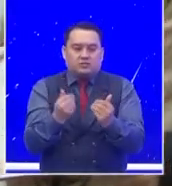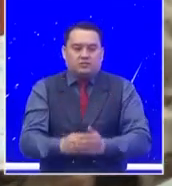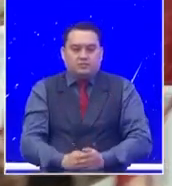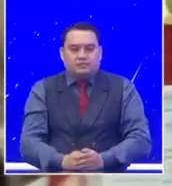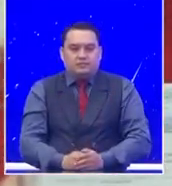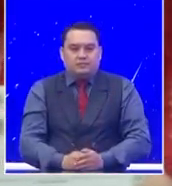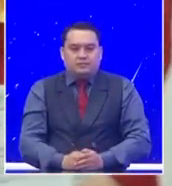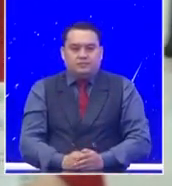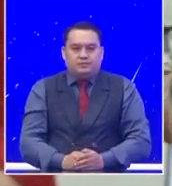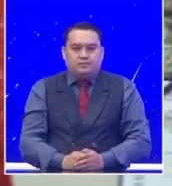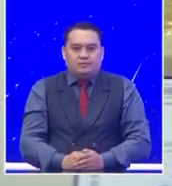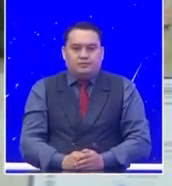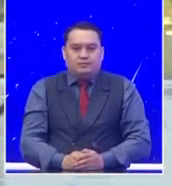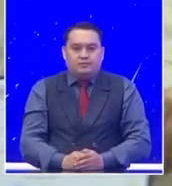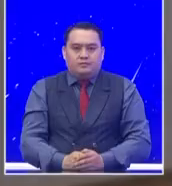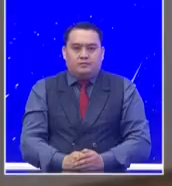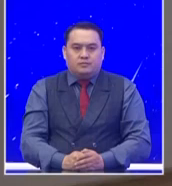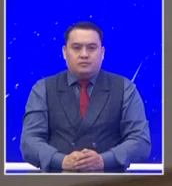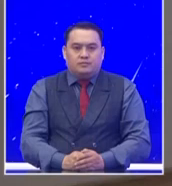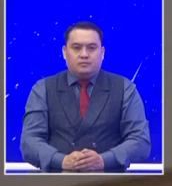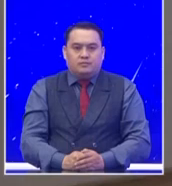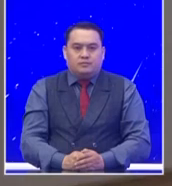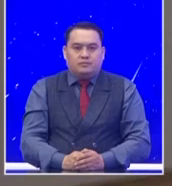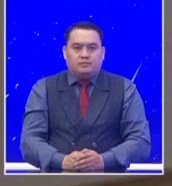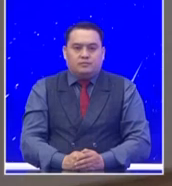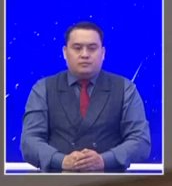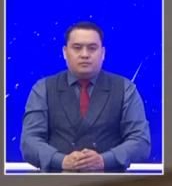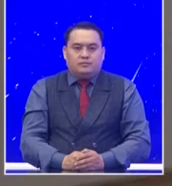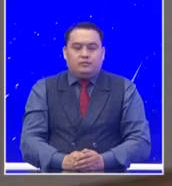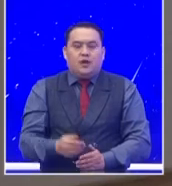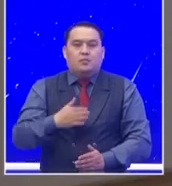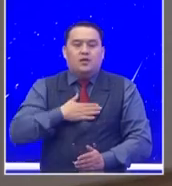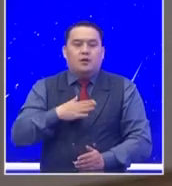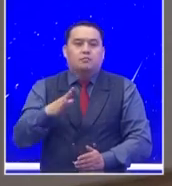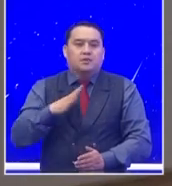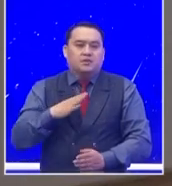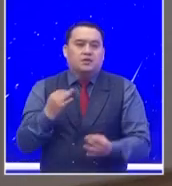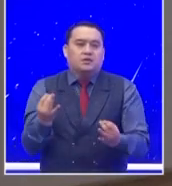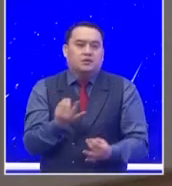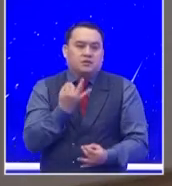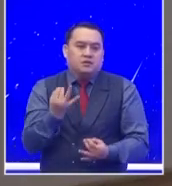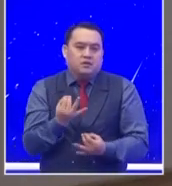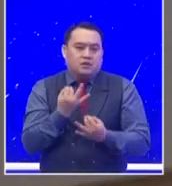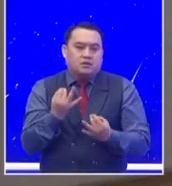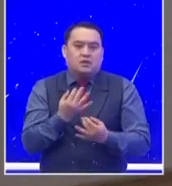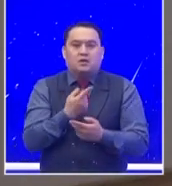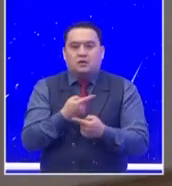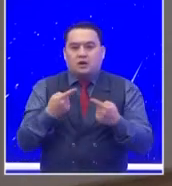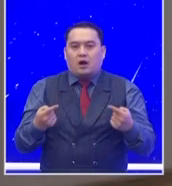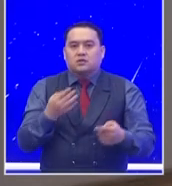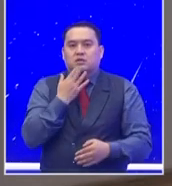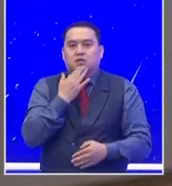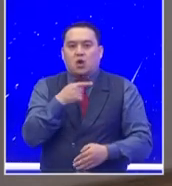денежные призы и мне было очень интересно допустим как разной национальности в